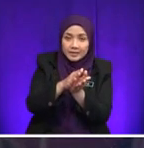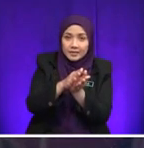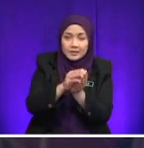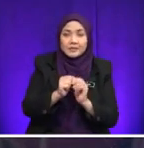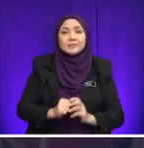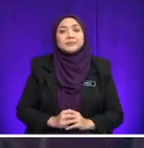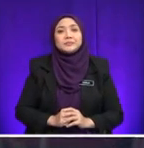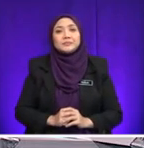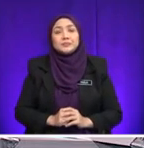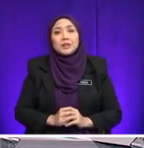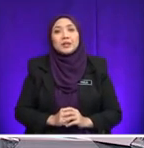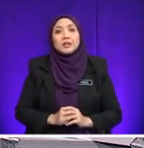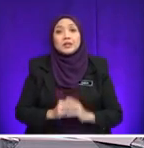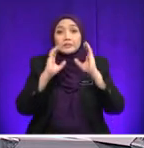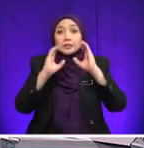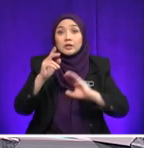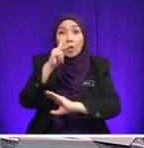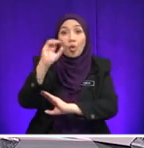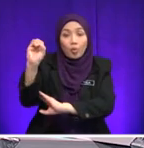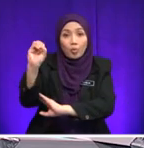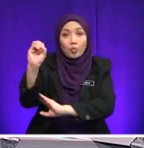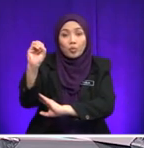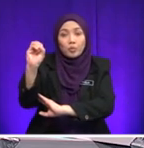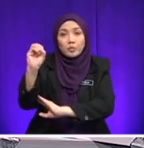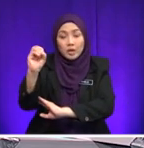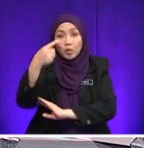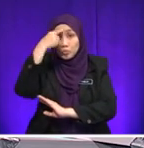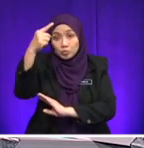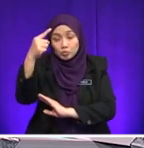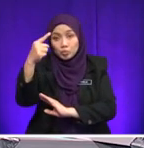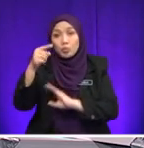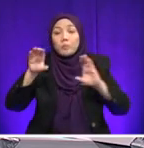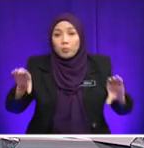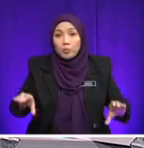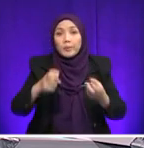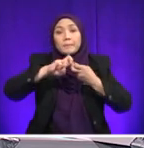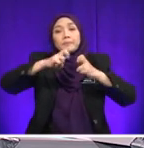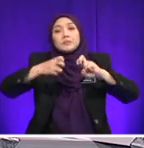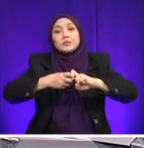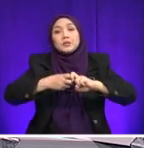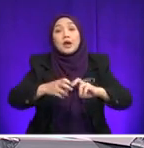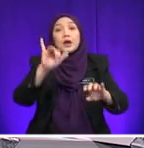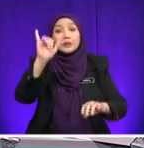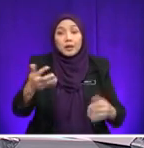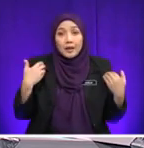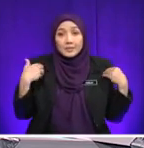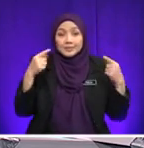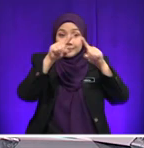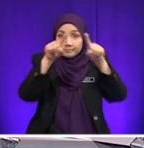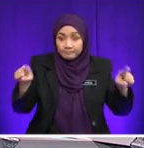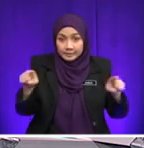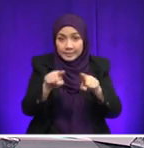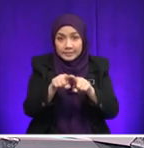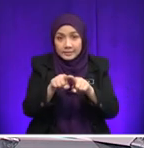kita akan belajar pada hari ini adalah untuk menyelesaikan masalah yang melibatkan segitiga di mana kita